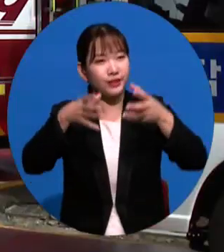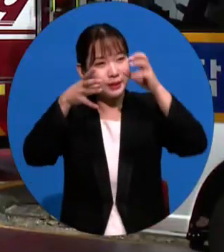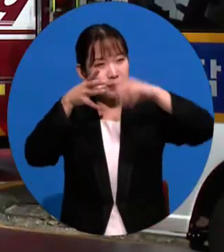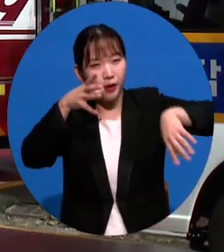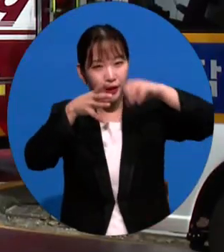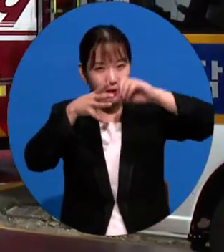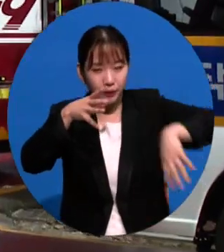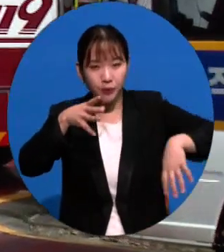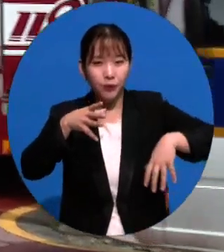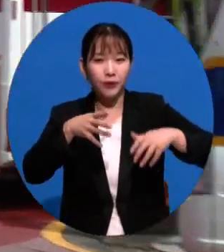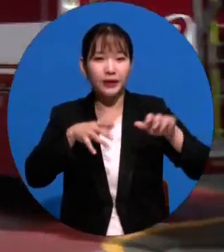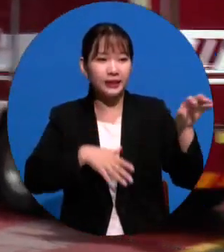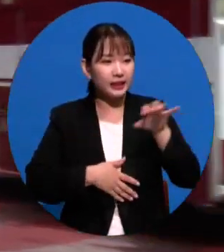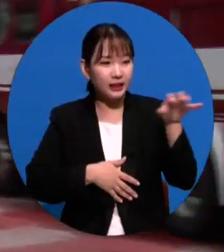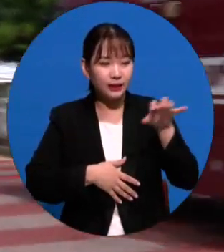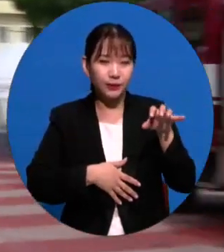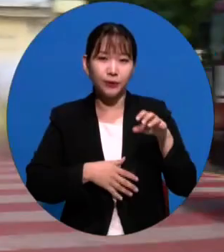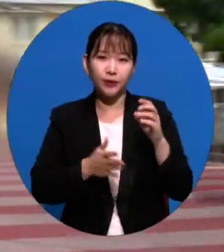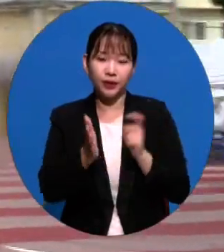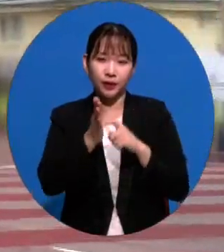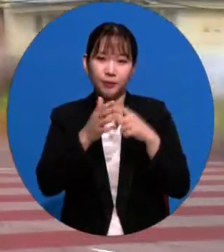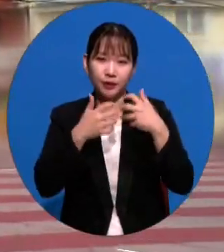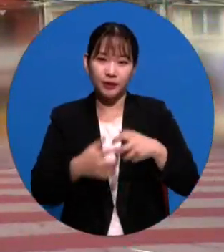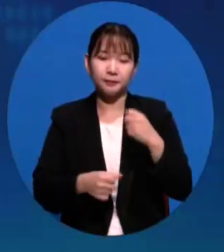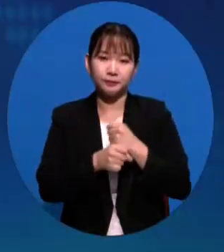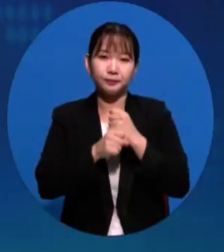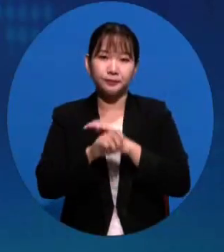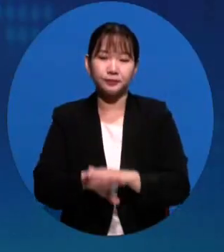건축물 진동경보기를 설치했습니다.